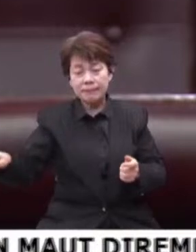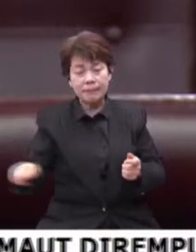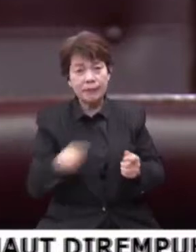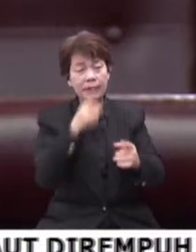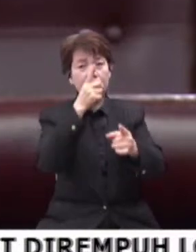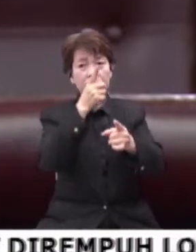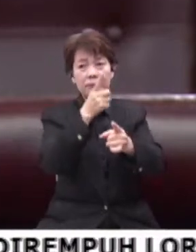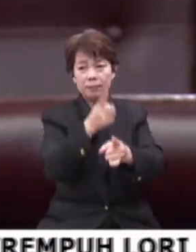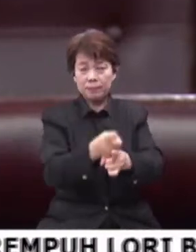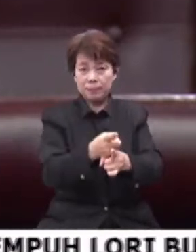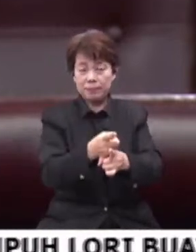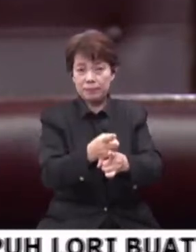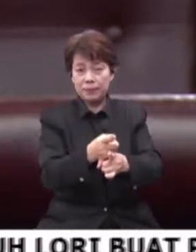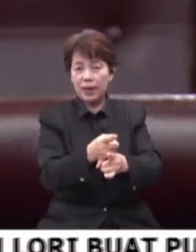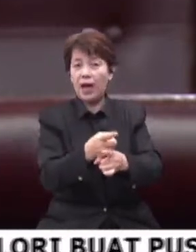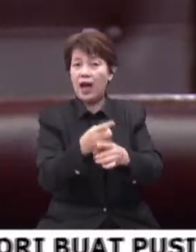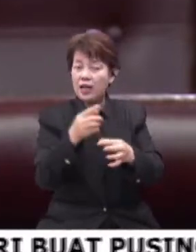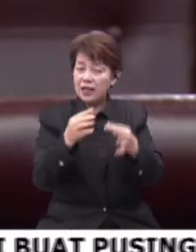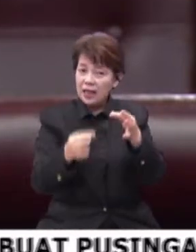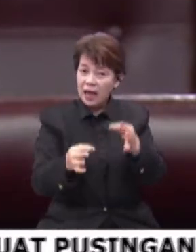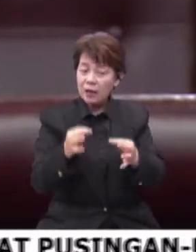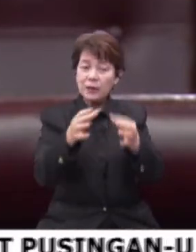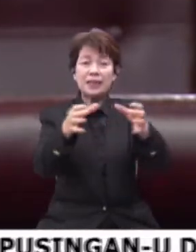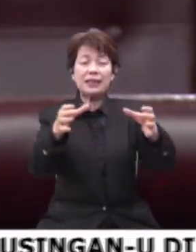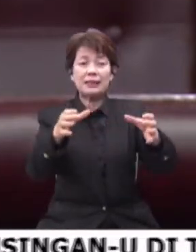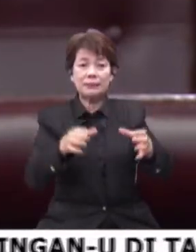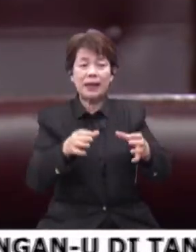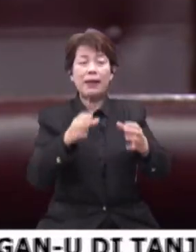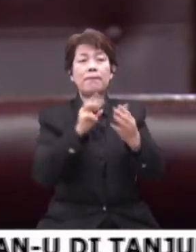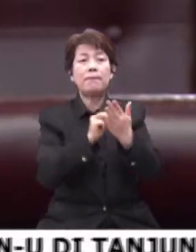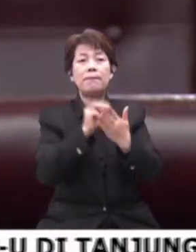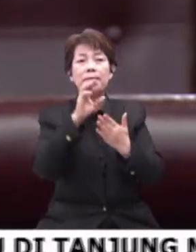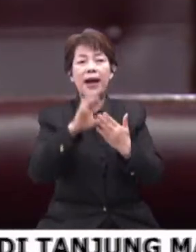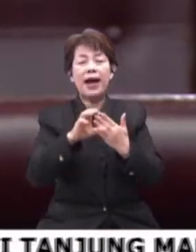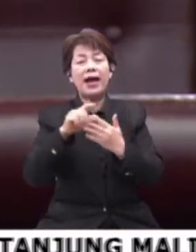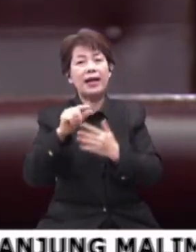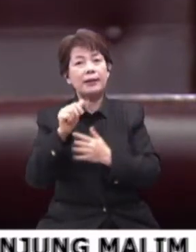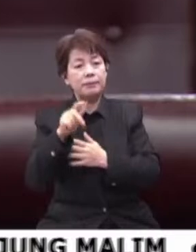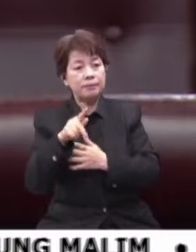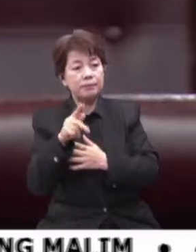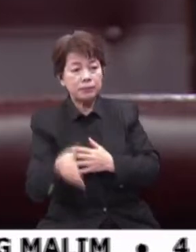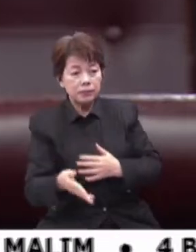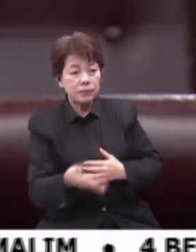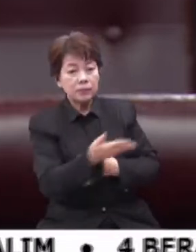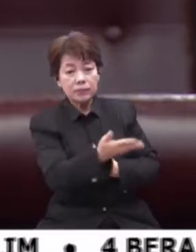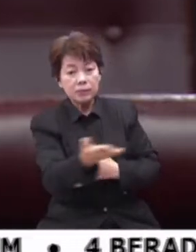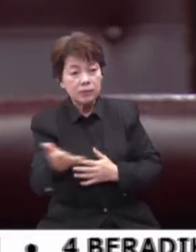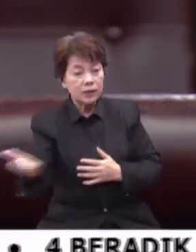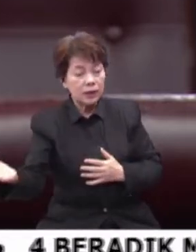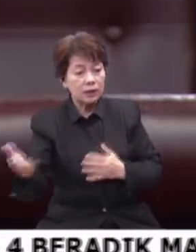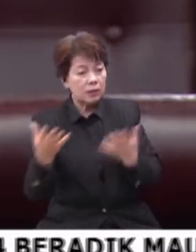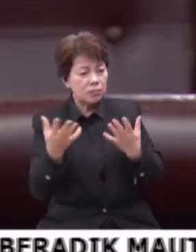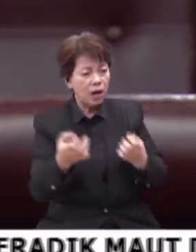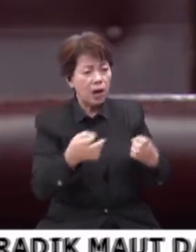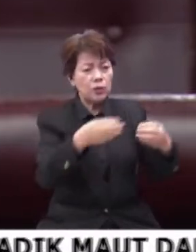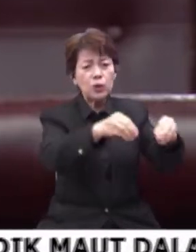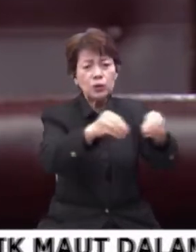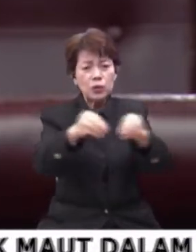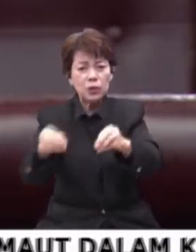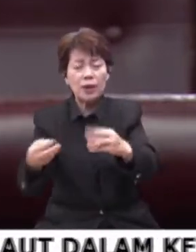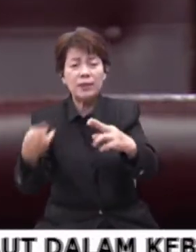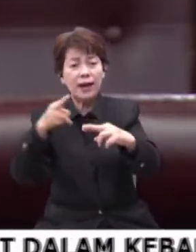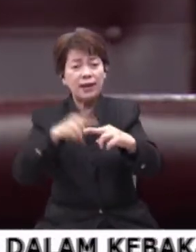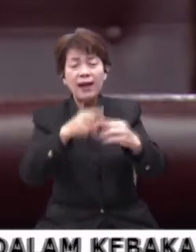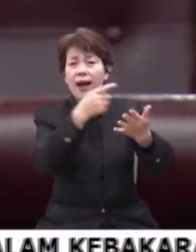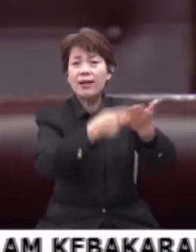organik memang cara untuk dinaikkan harga kadang-kadang dia menambahkan untuk kunonya beliau akan meningkat